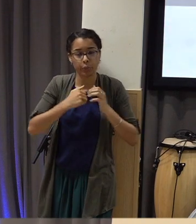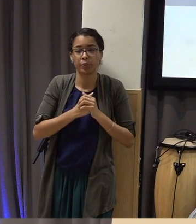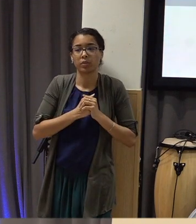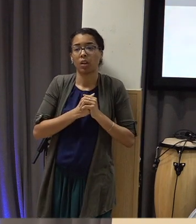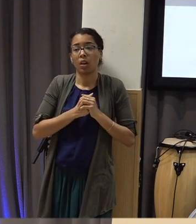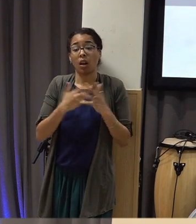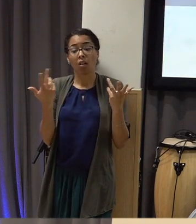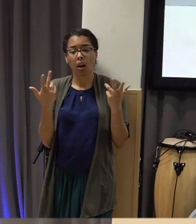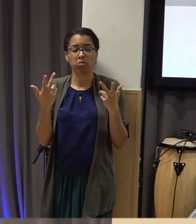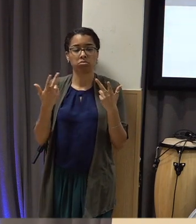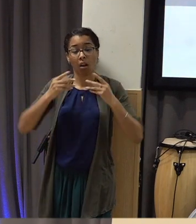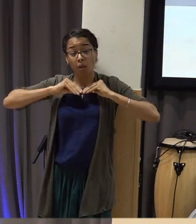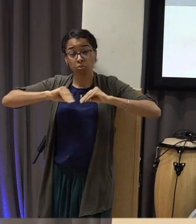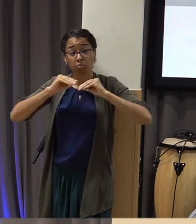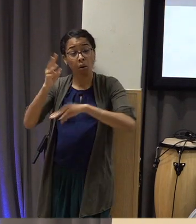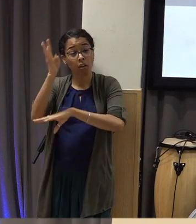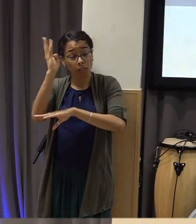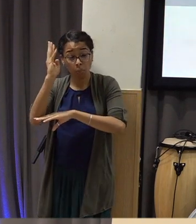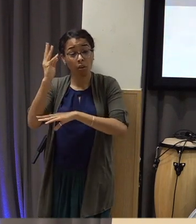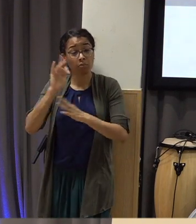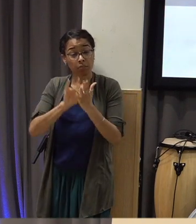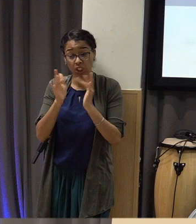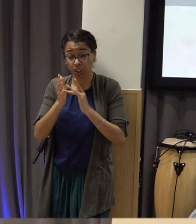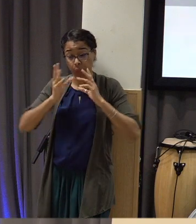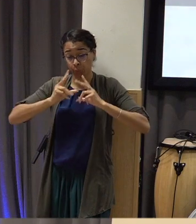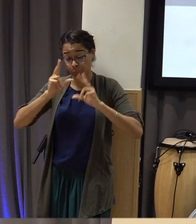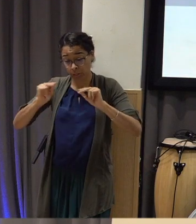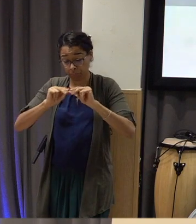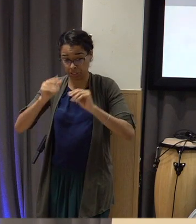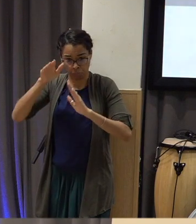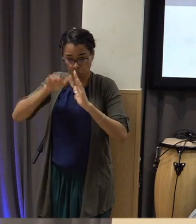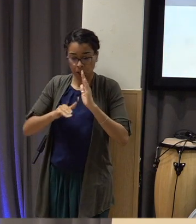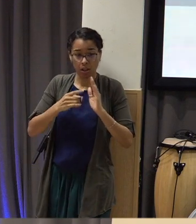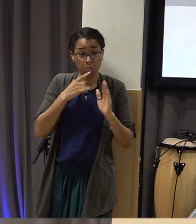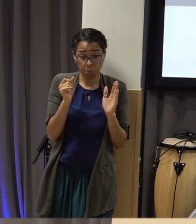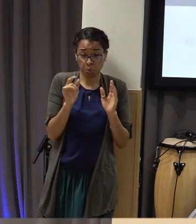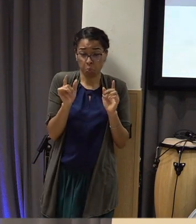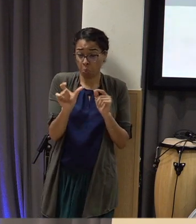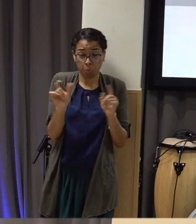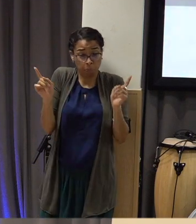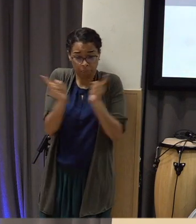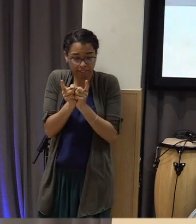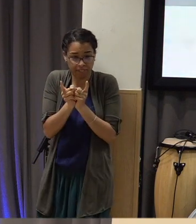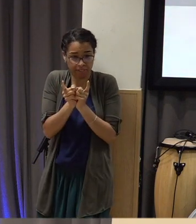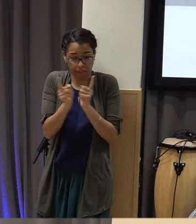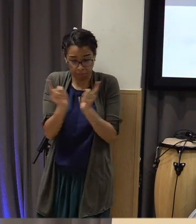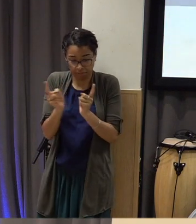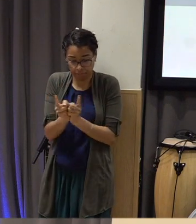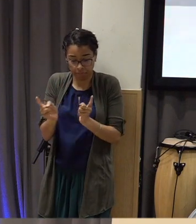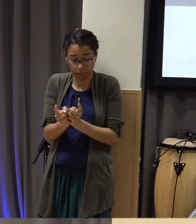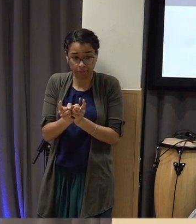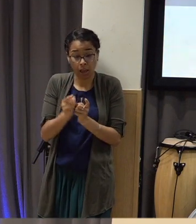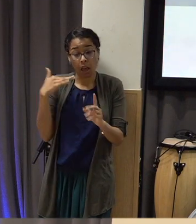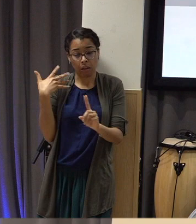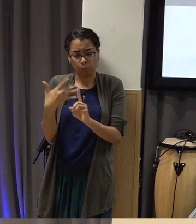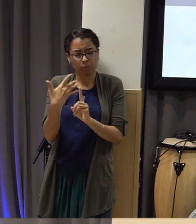enseignements de Jésus ne sont pas forcément évoqués. Au contraire, il privilégie des paroles brèves de Jésus dans un contexte bien